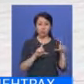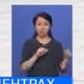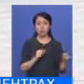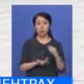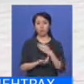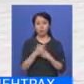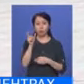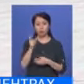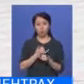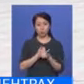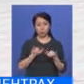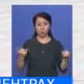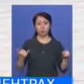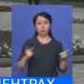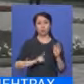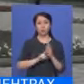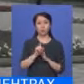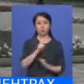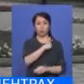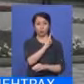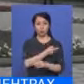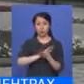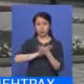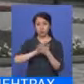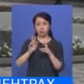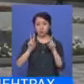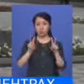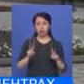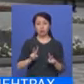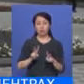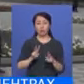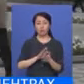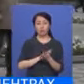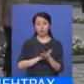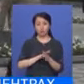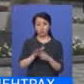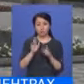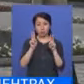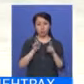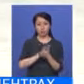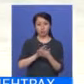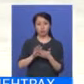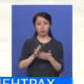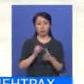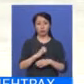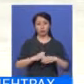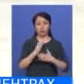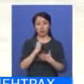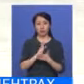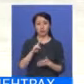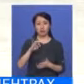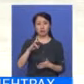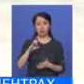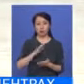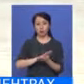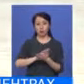посещения получателей услуг, введен усиленный дезинфекционный режим и соблюдение гигиенических мер. В структурных подразделениях установлены санитайзеры